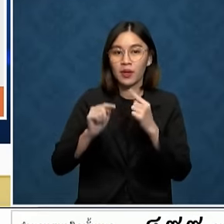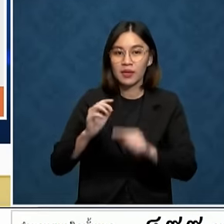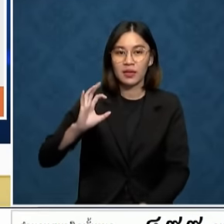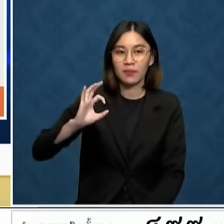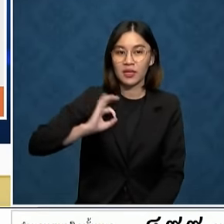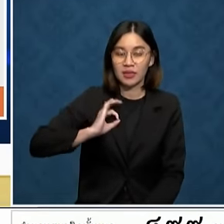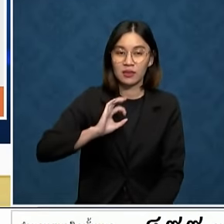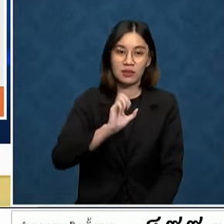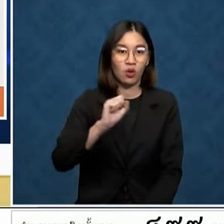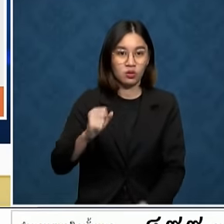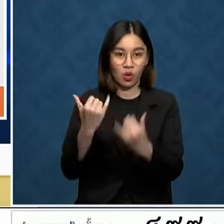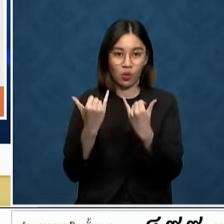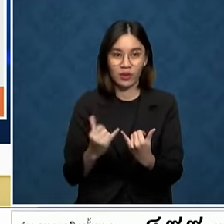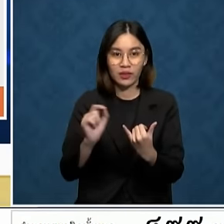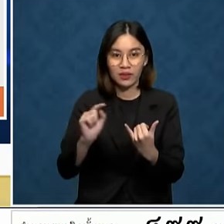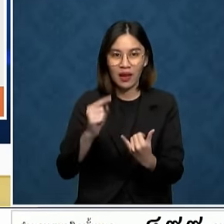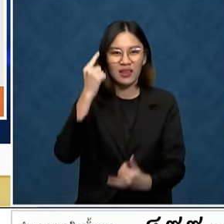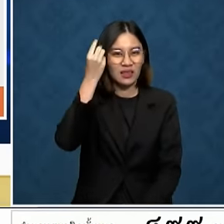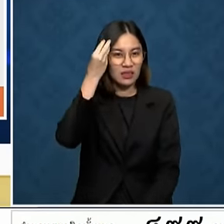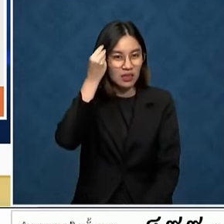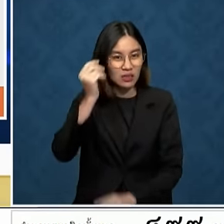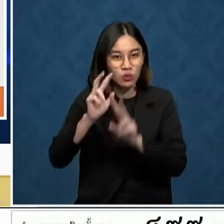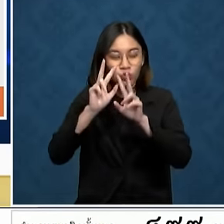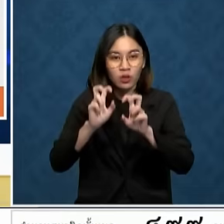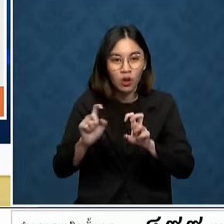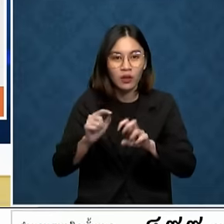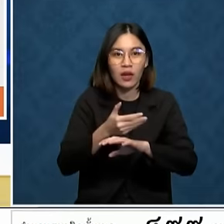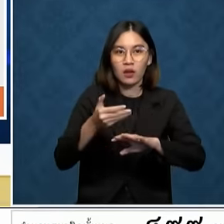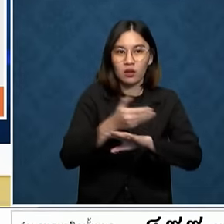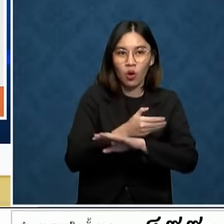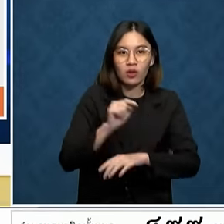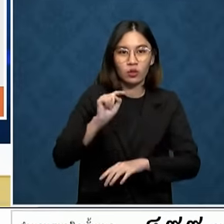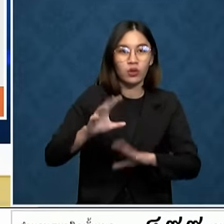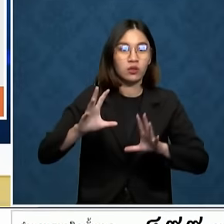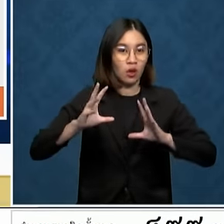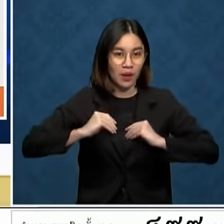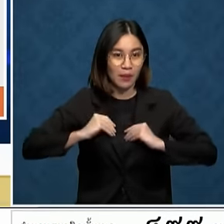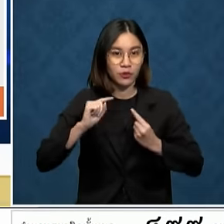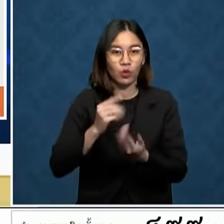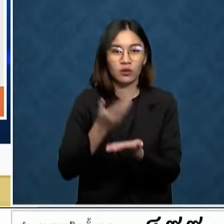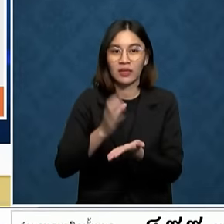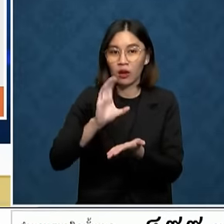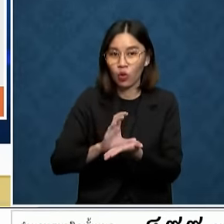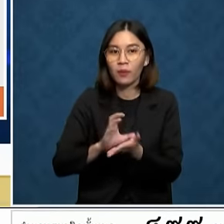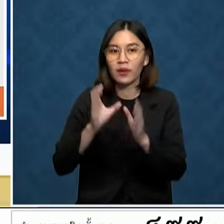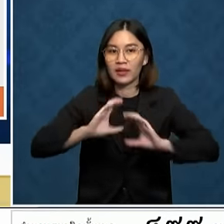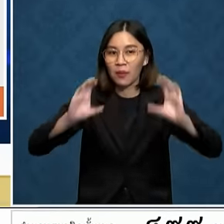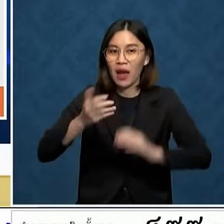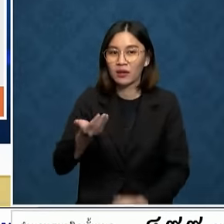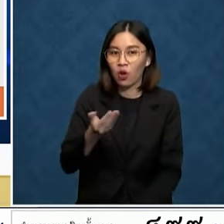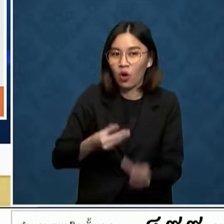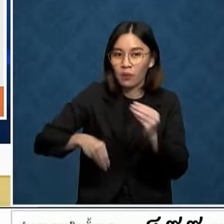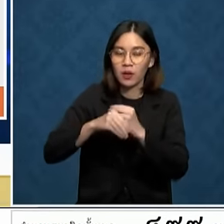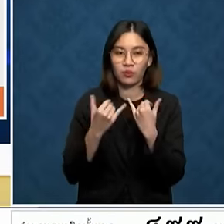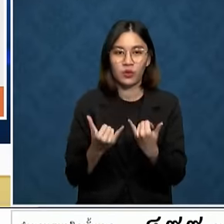มาชิภาพูดแทนรษ Påquéต้คดด ก่อนทจะไปกดป่มเห็นชอบกับงบทรฐบามาขอเพิ่มในวัี้